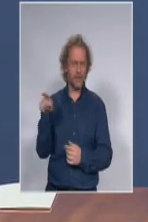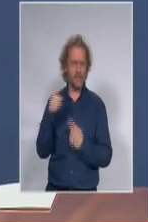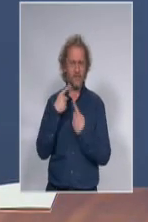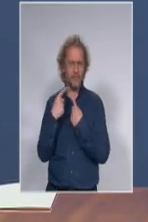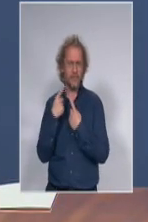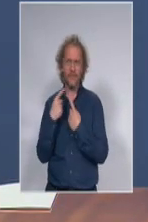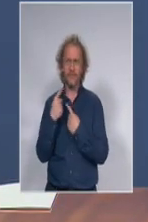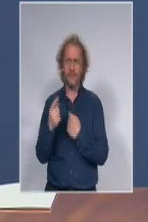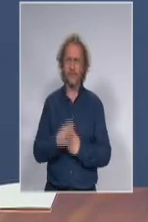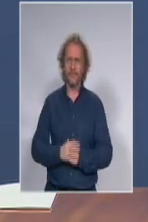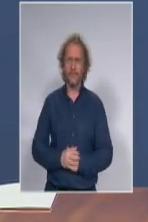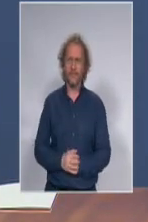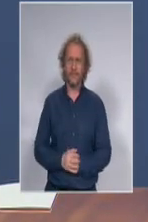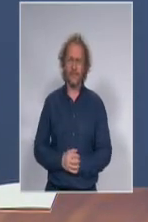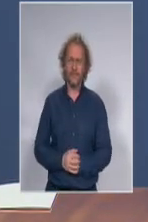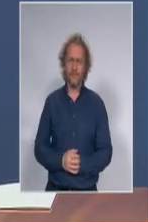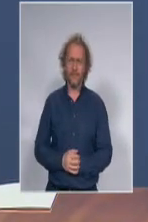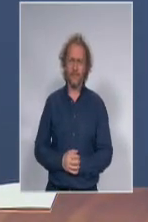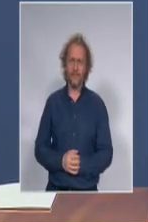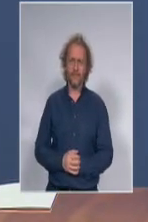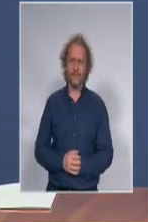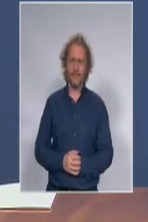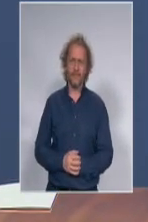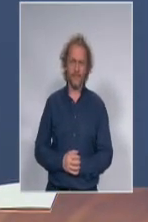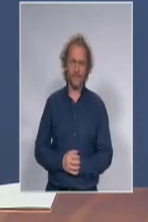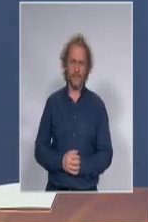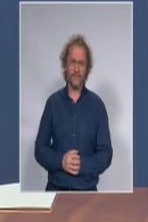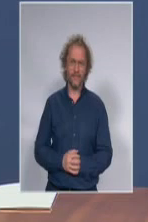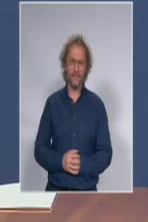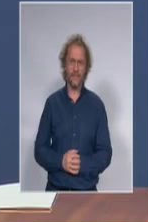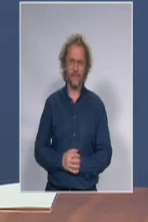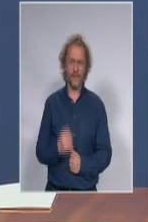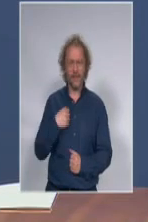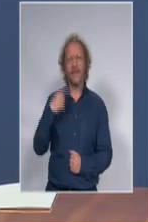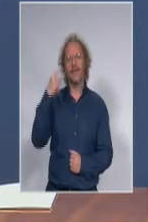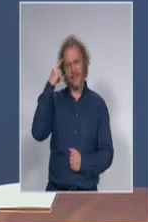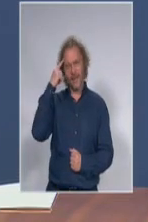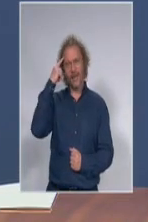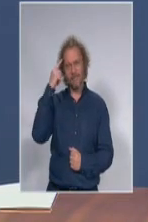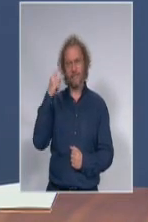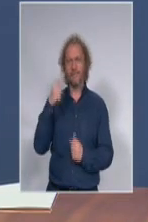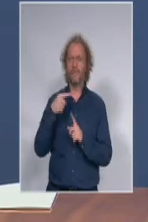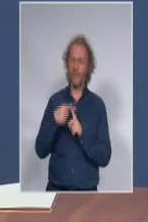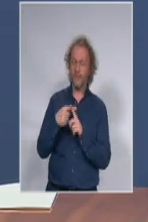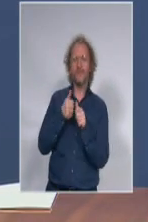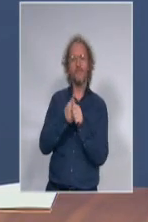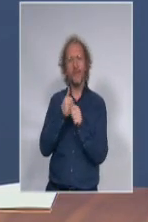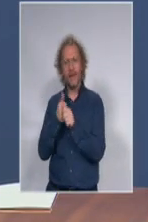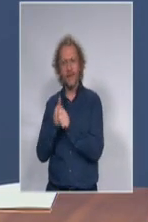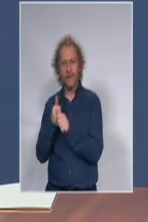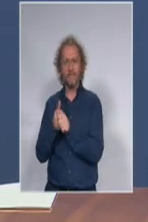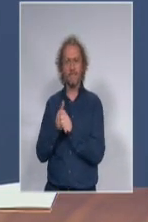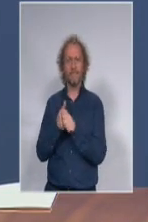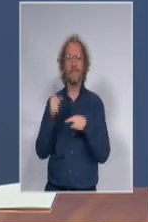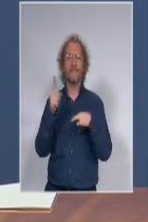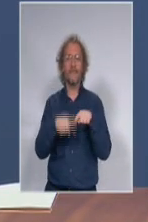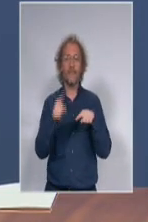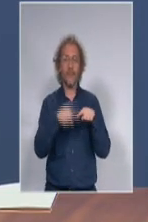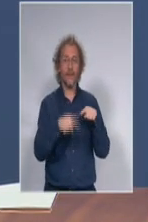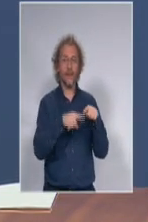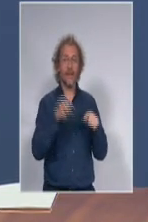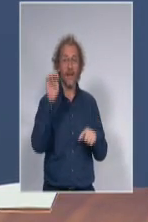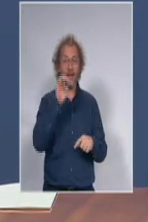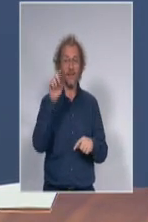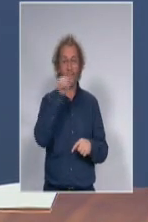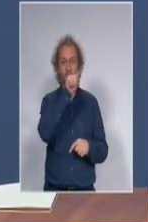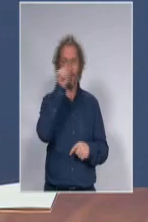ćemo... Ja sad znam i pratim koliko je otpuštenih radnika na zapadu Evrope.